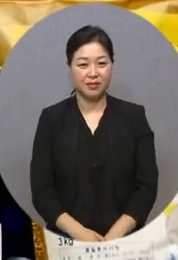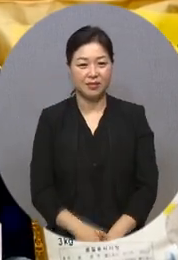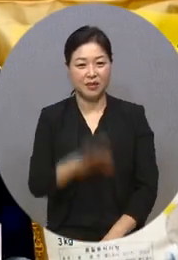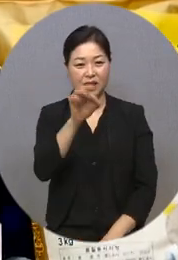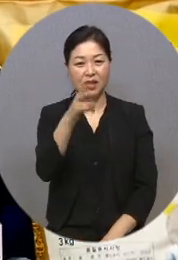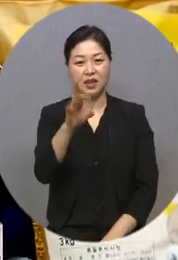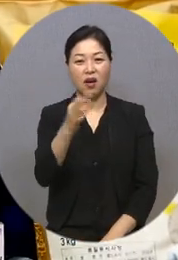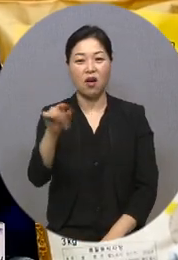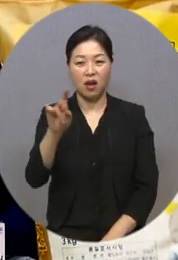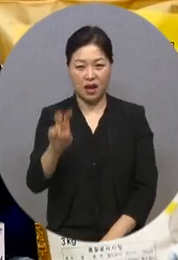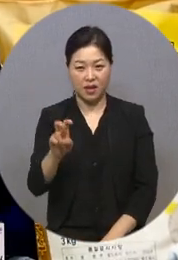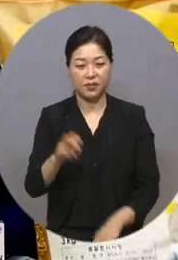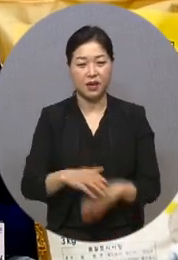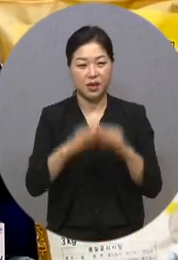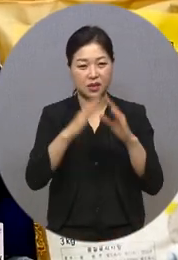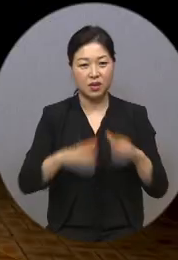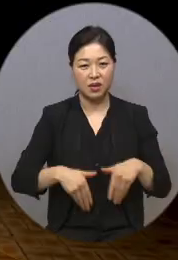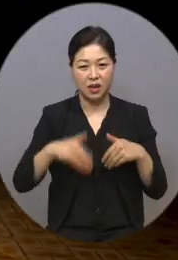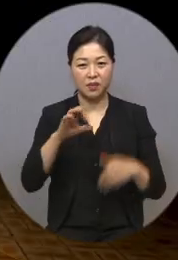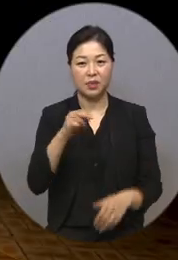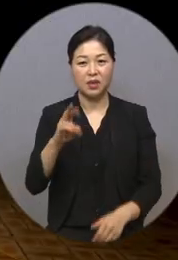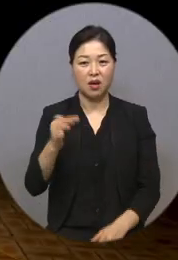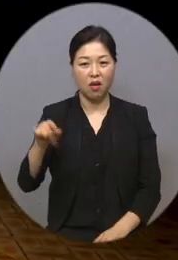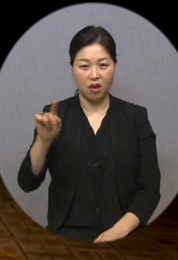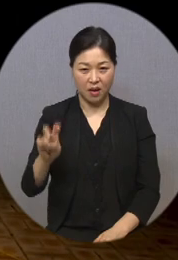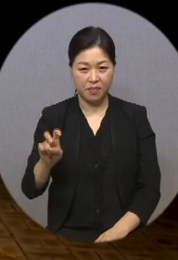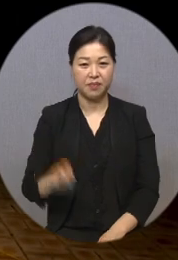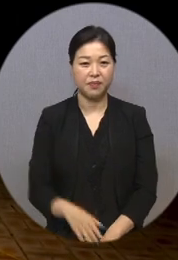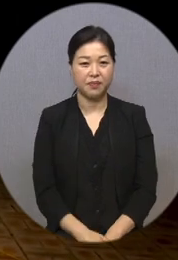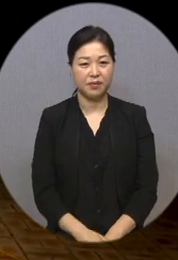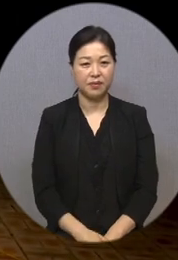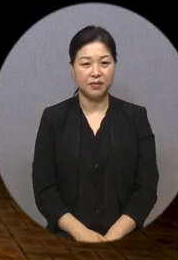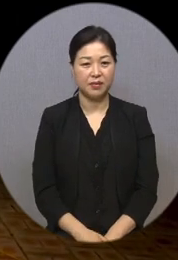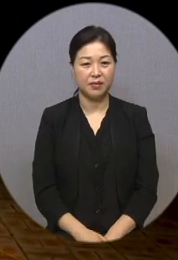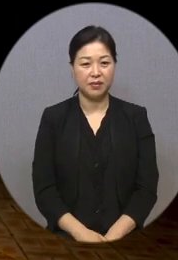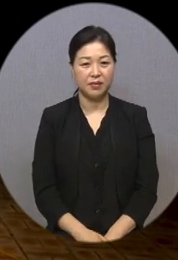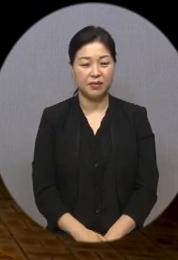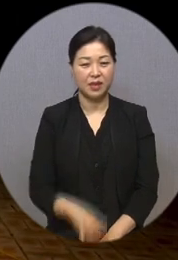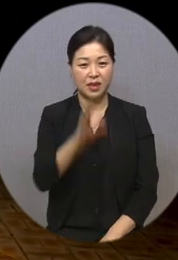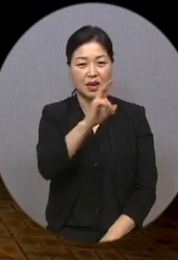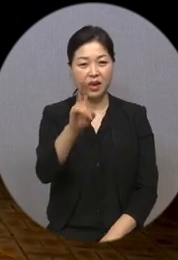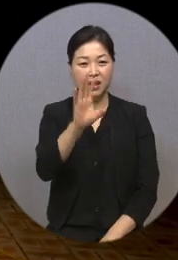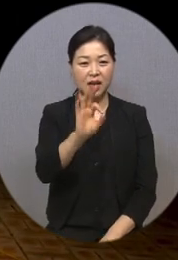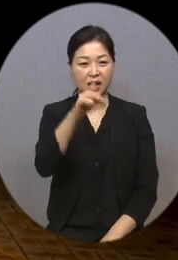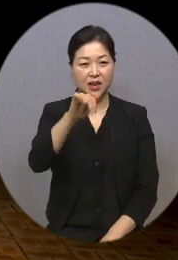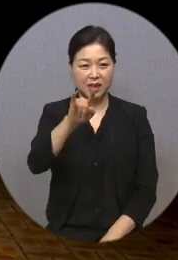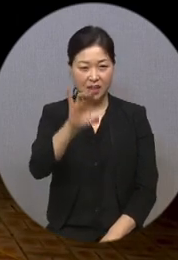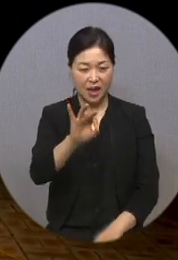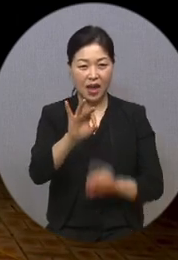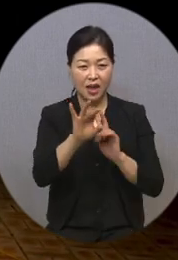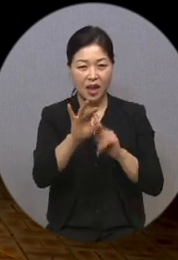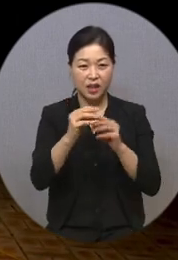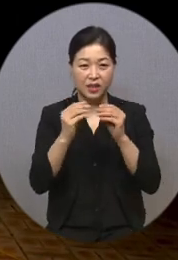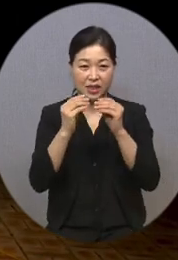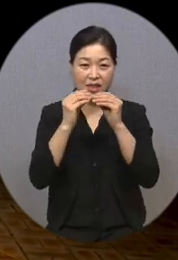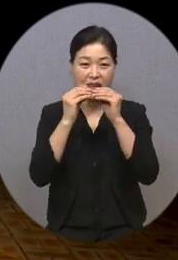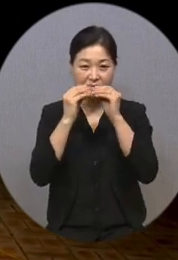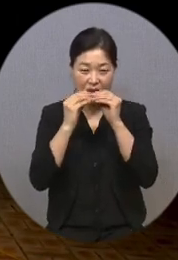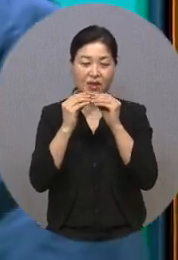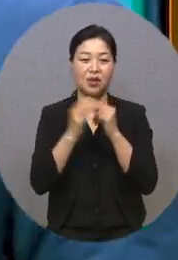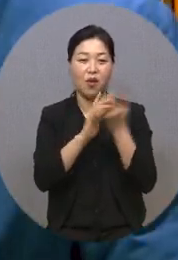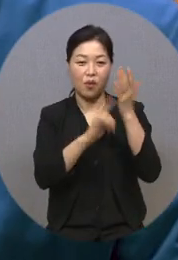영암이죠. 전라남도 영암입니다. 양갱즙 하나 딱 들고서요. 네. 아주 만나기 CF처럼 한번 표정 한번